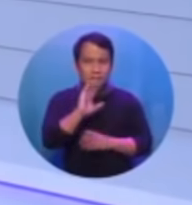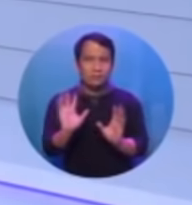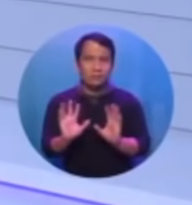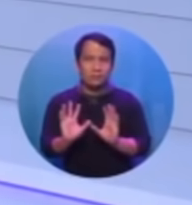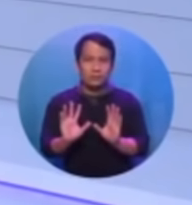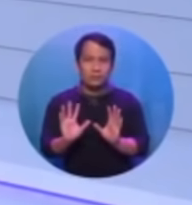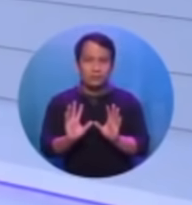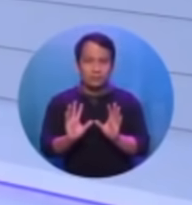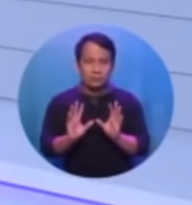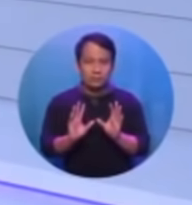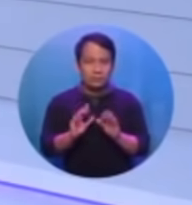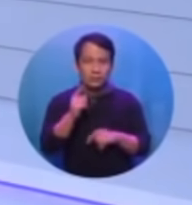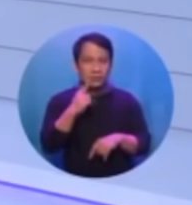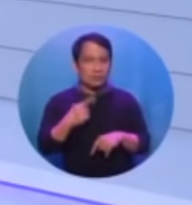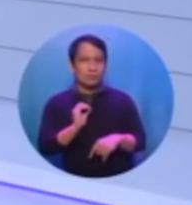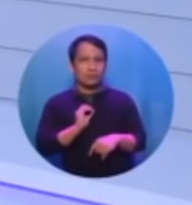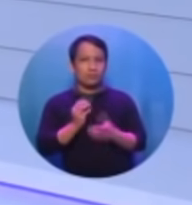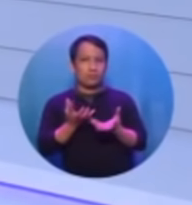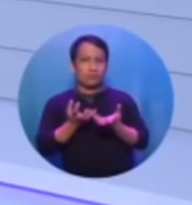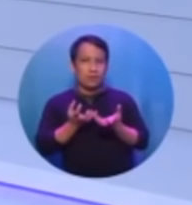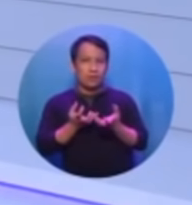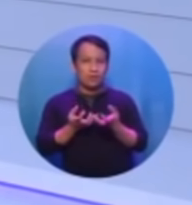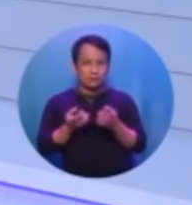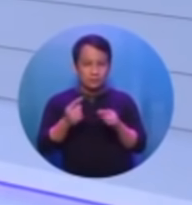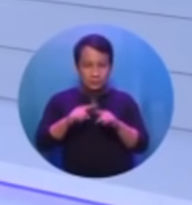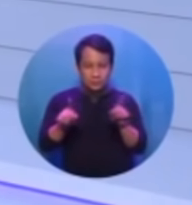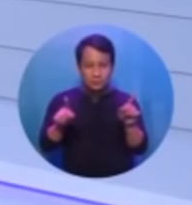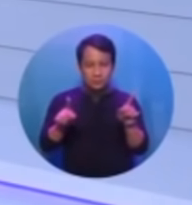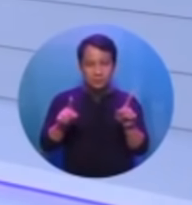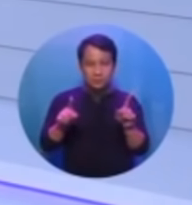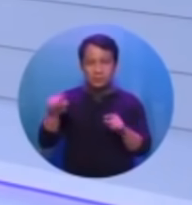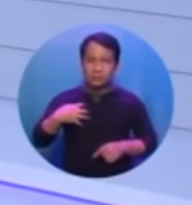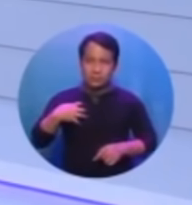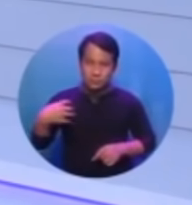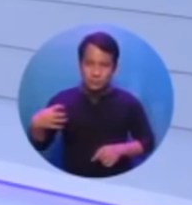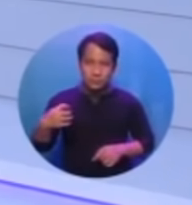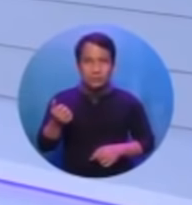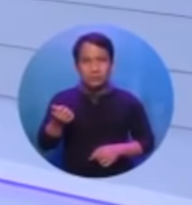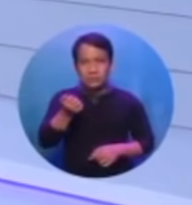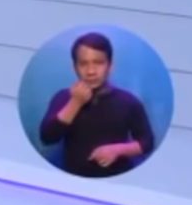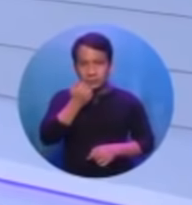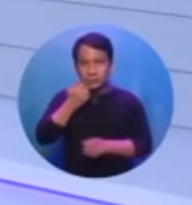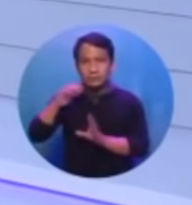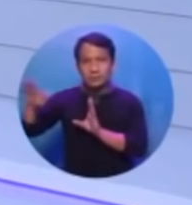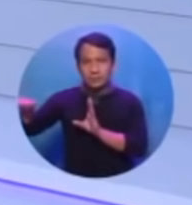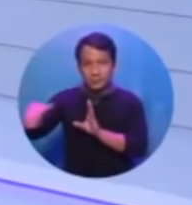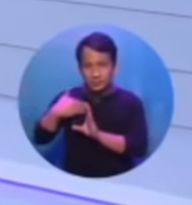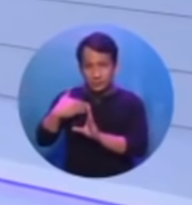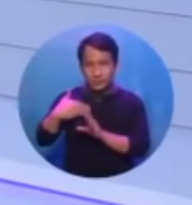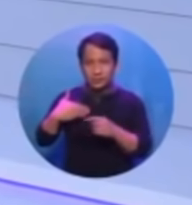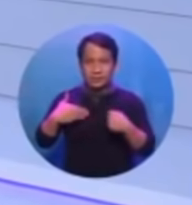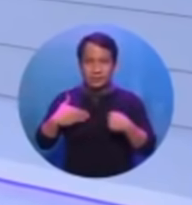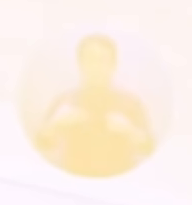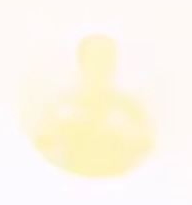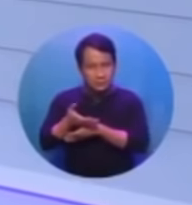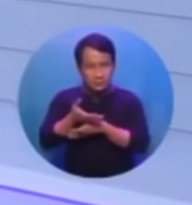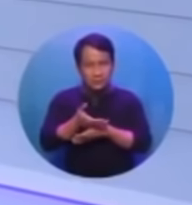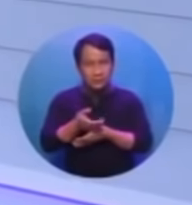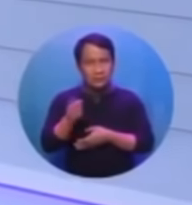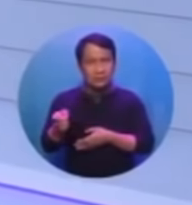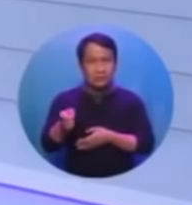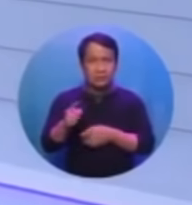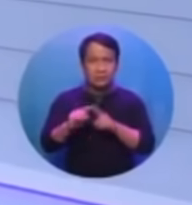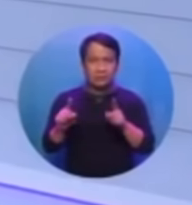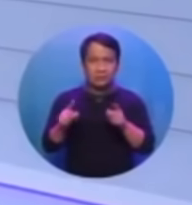ito at hindi po namin kagagawan ito. Nagkataon, may nagkasalang pulis na naman at itinag sa amin para aksyonan po namin. Hindi